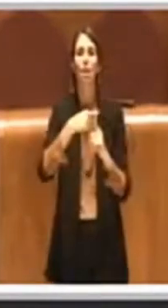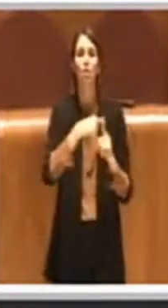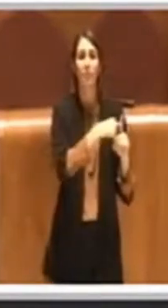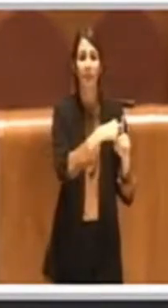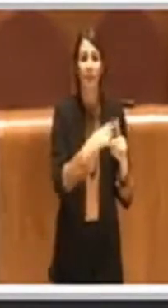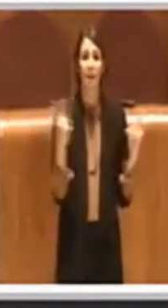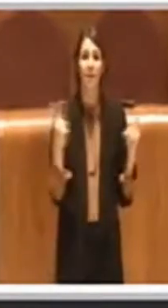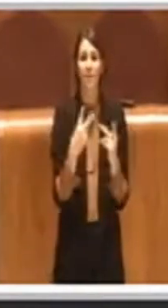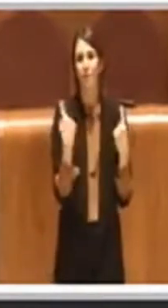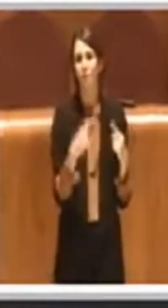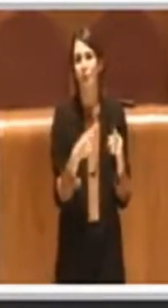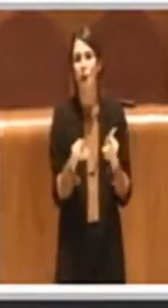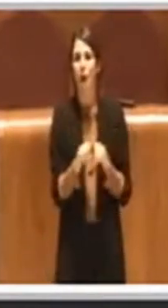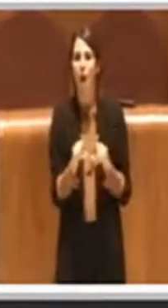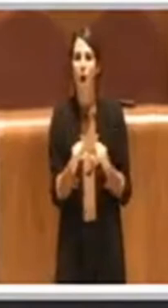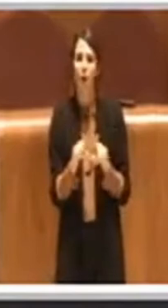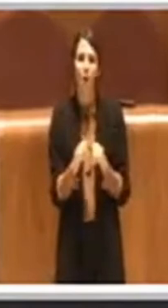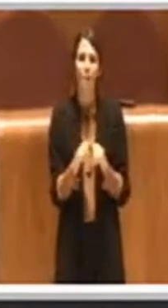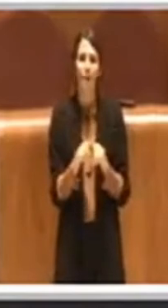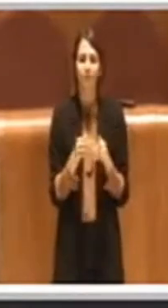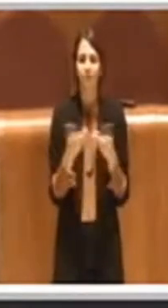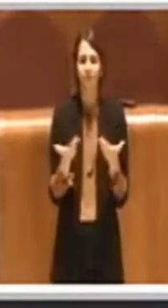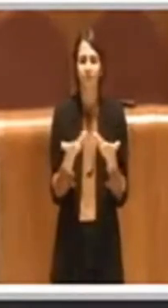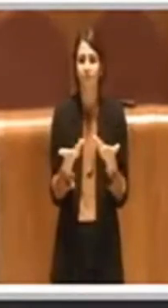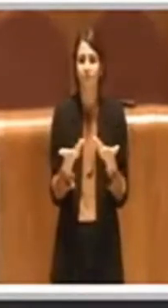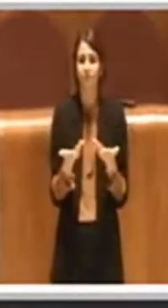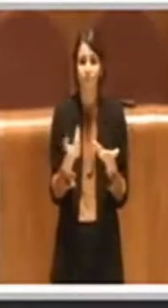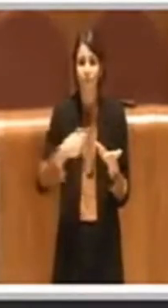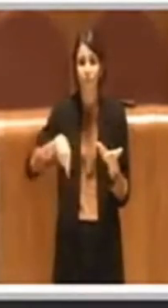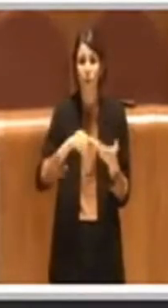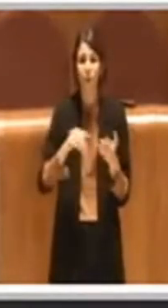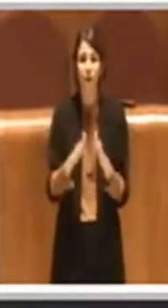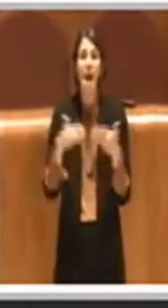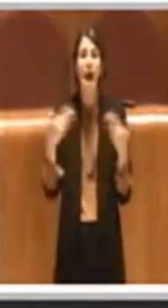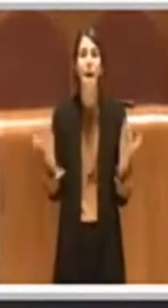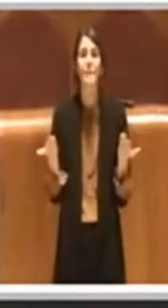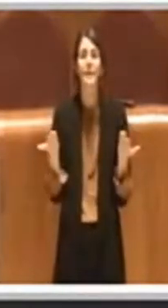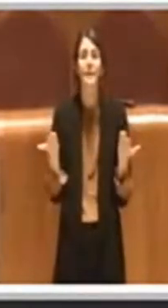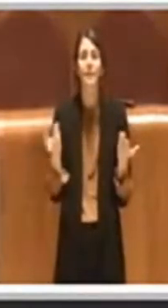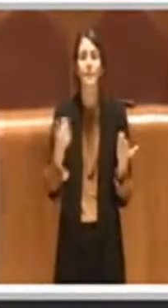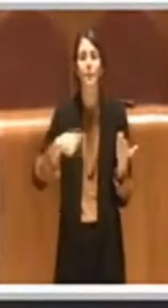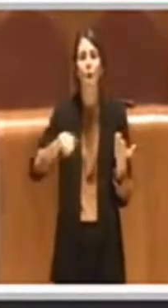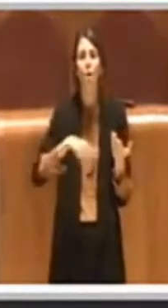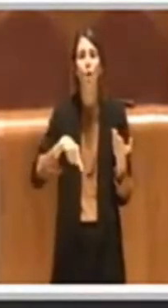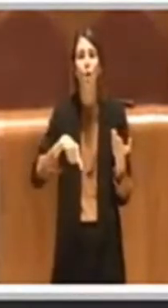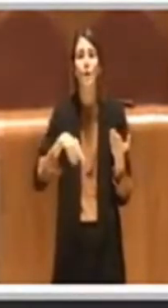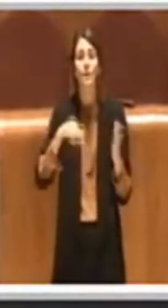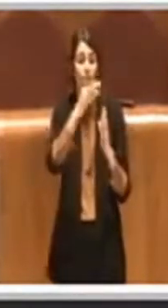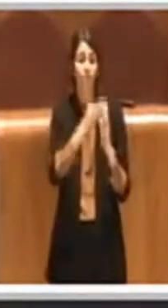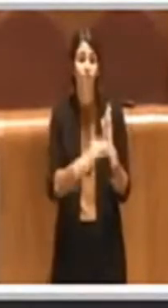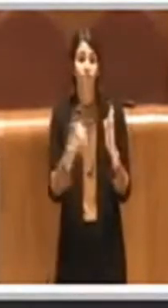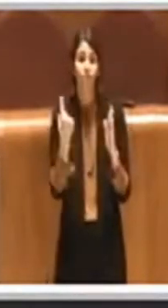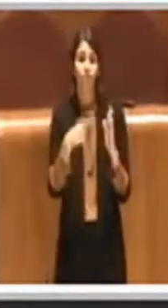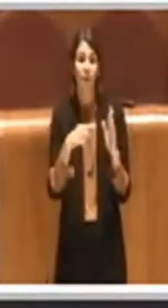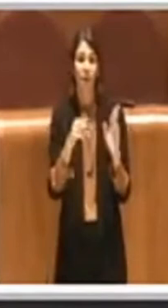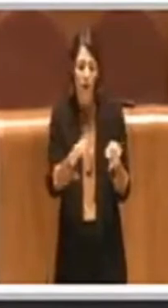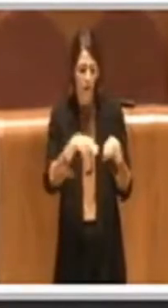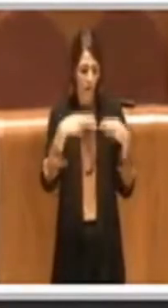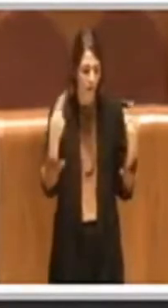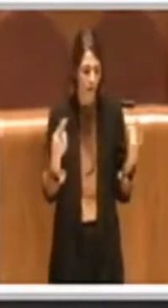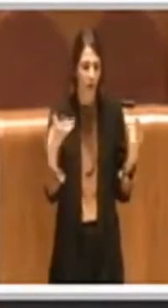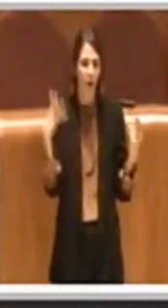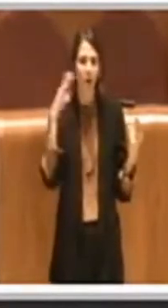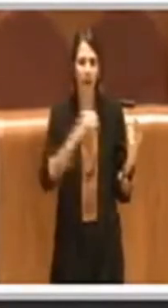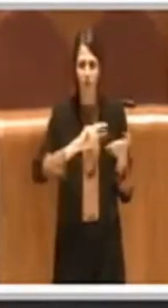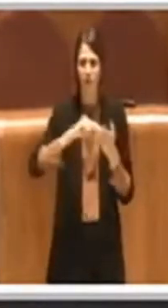vaso di pandora perché quando siamo andate a ad aprire un po quella quegli quegli aspetti ci siamo ritrovati che il problema era